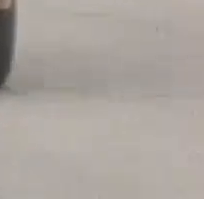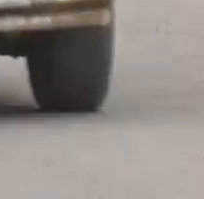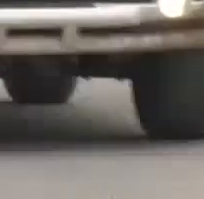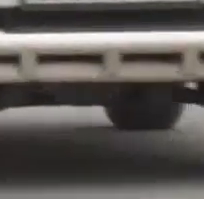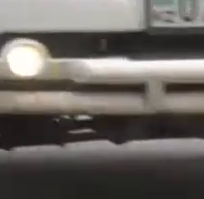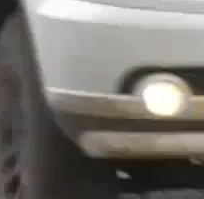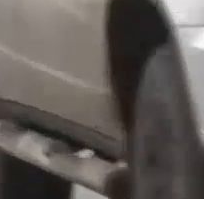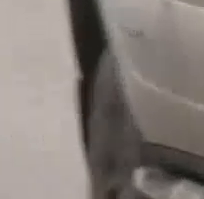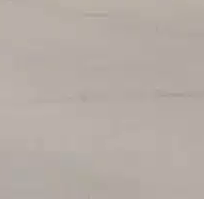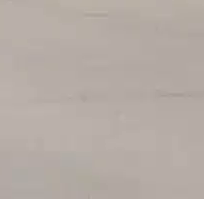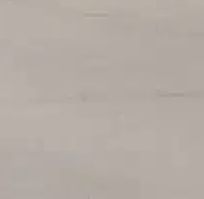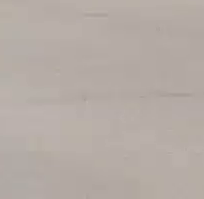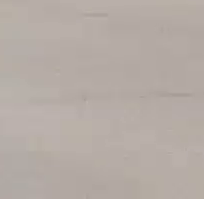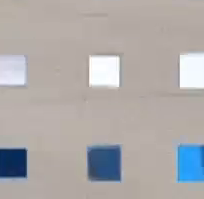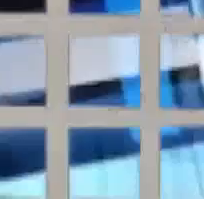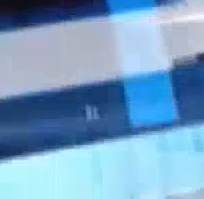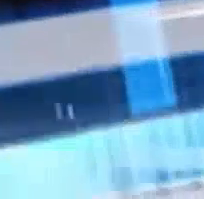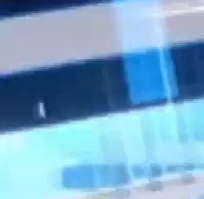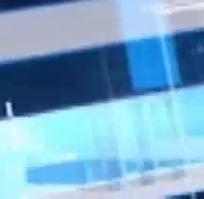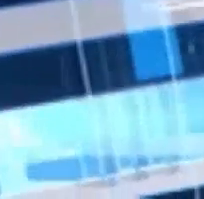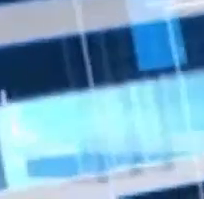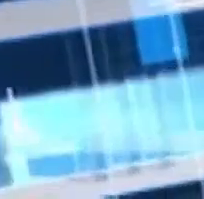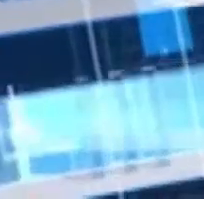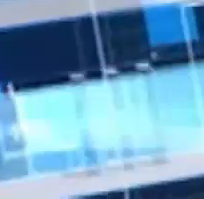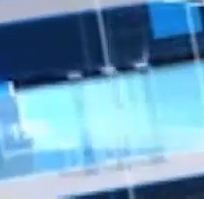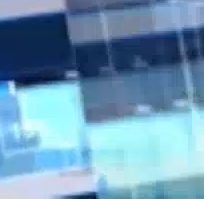жобасын іске асыру жұмыстары жалғасуда.